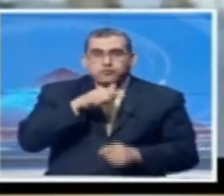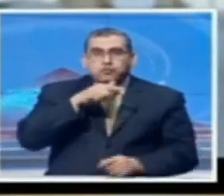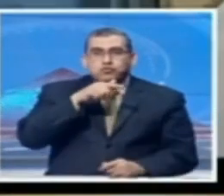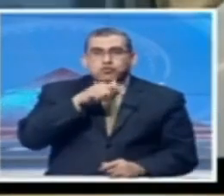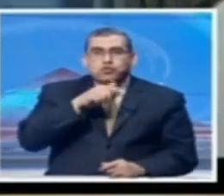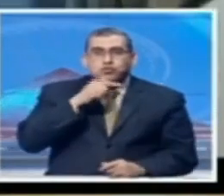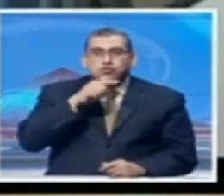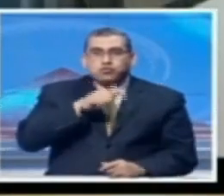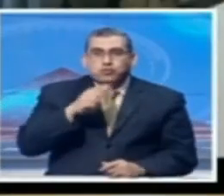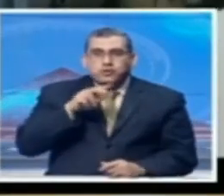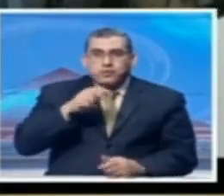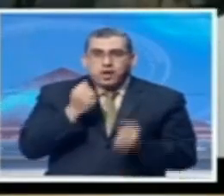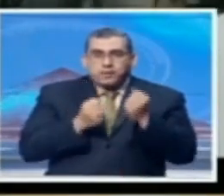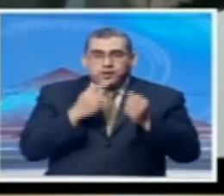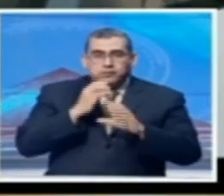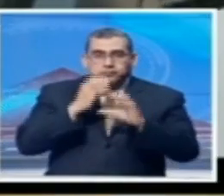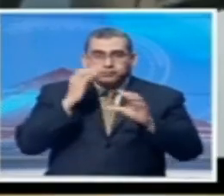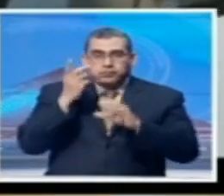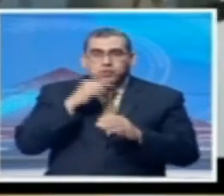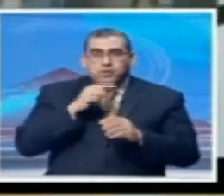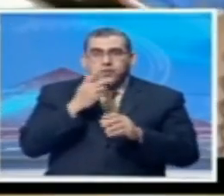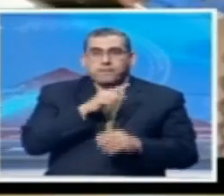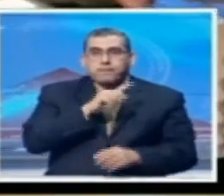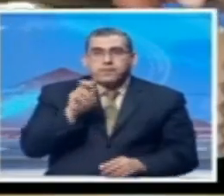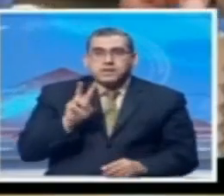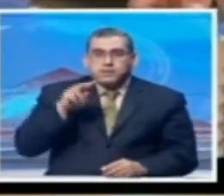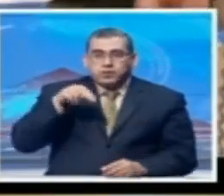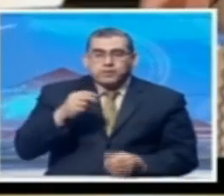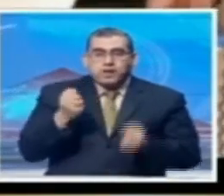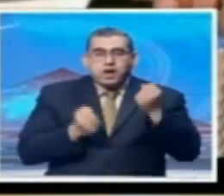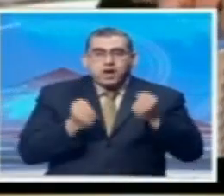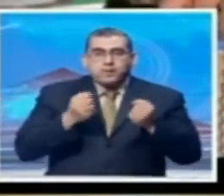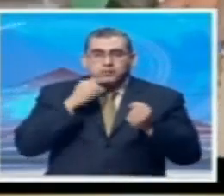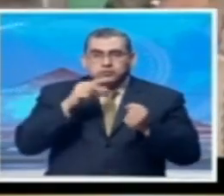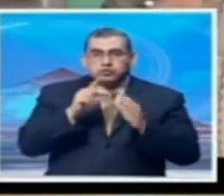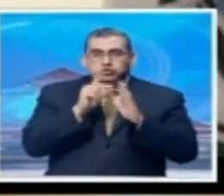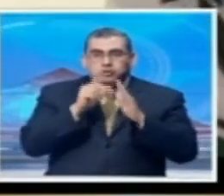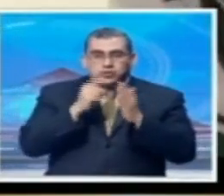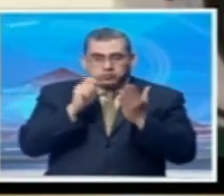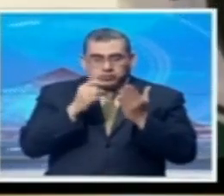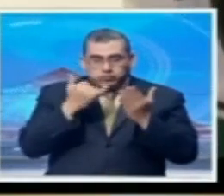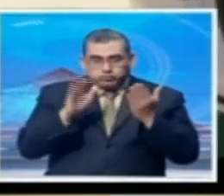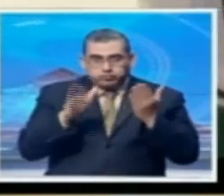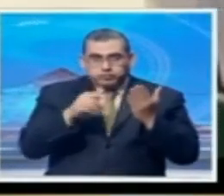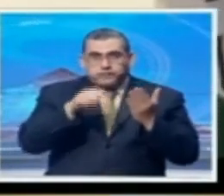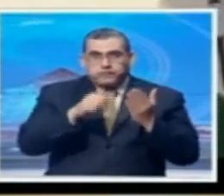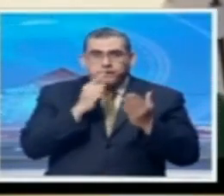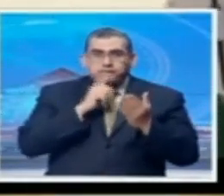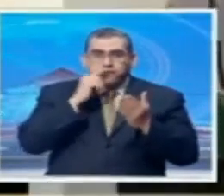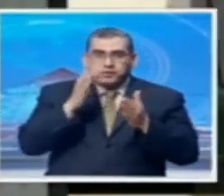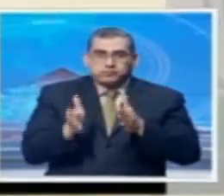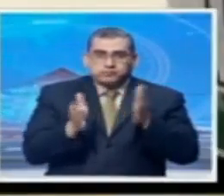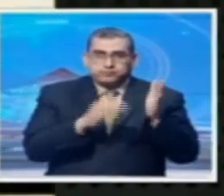مدارس، تبين مخالفة 187 مركبة لاشتراطات الصلاحية الفنية.